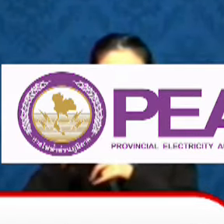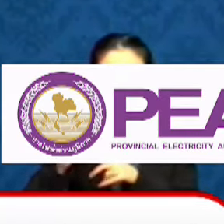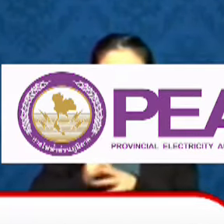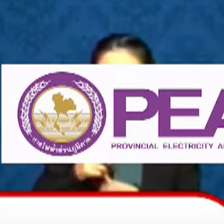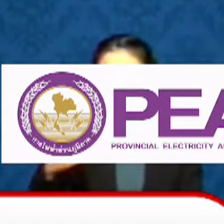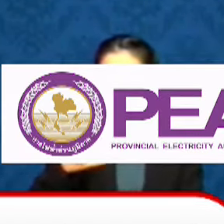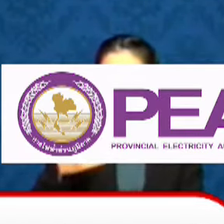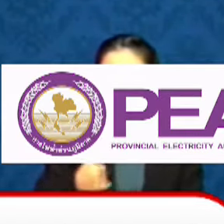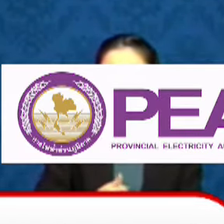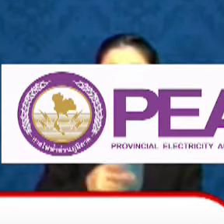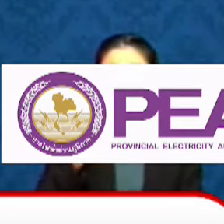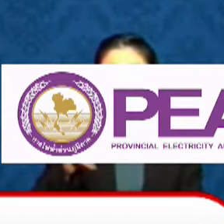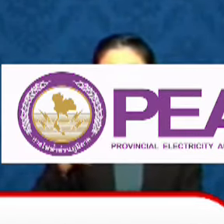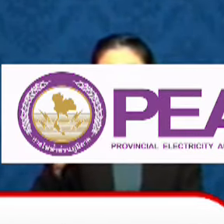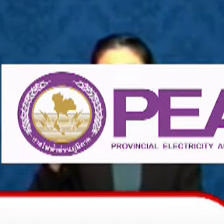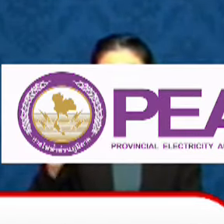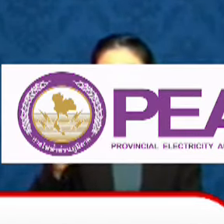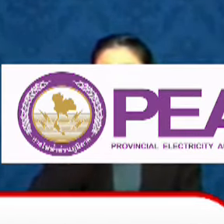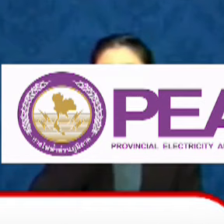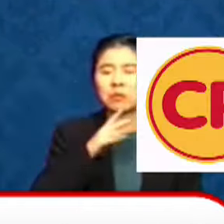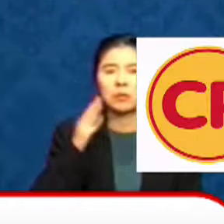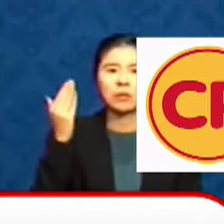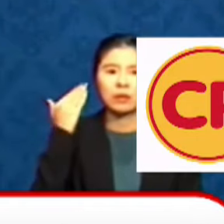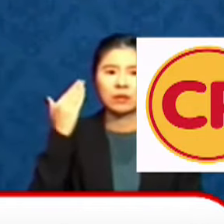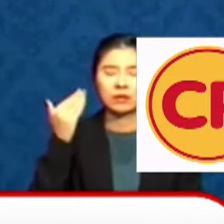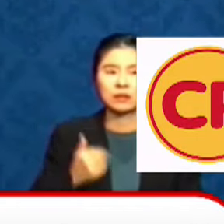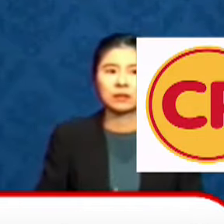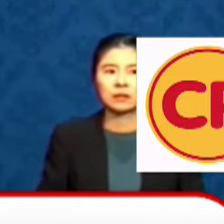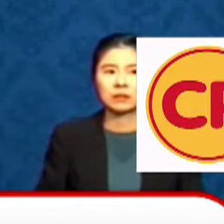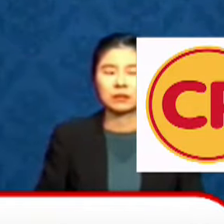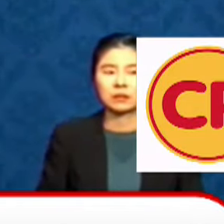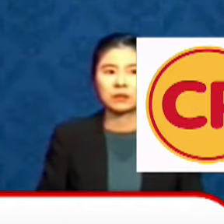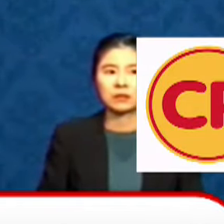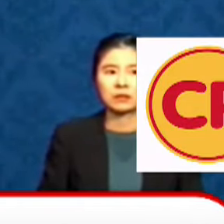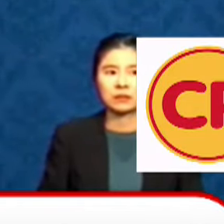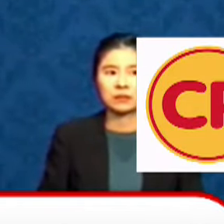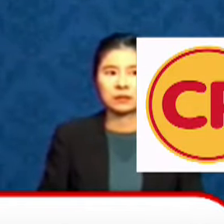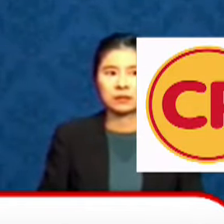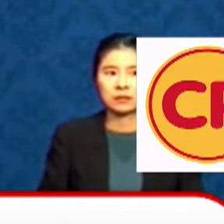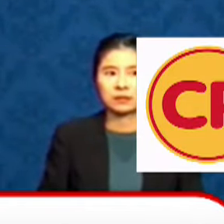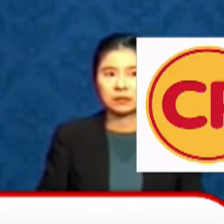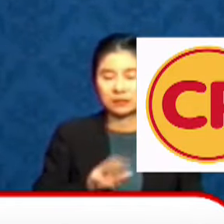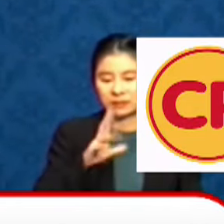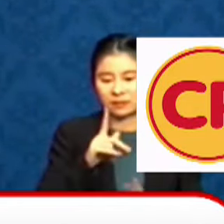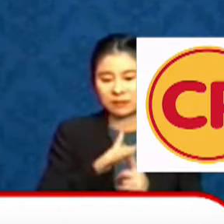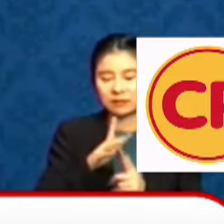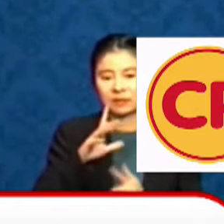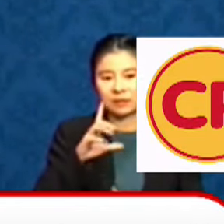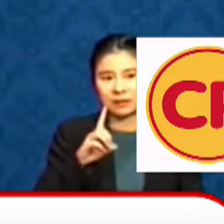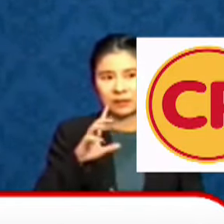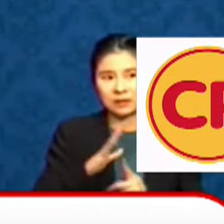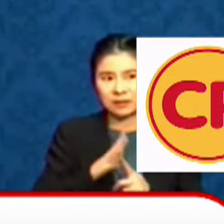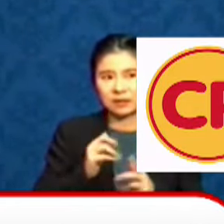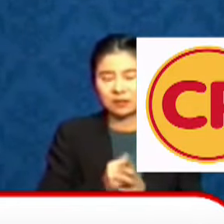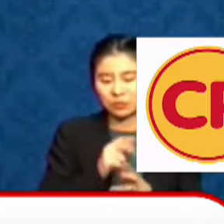ม่อยู่ในครม.ณวันนั้นท่านชาดาที่จริงๆแล้วต้องบอกว่าท่านชาดาคุมกรมที่ดินนะครับ ทรัพย์อินทรีย์ท่านน่าจะต้องท